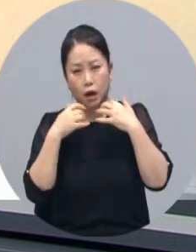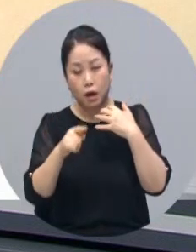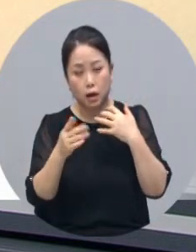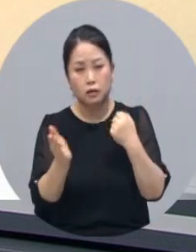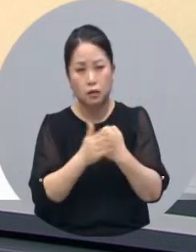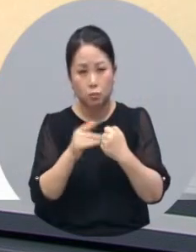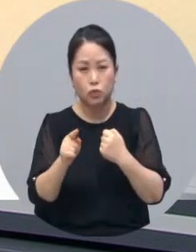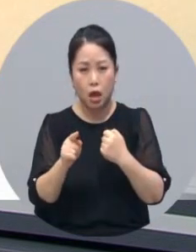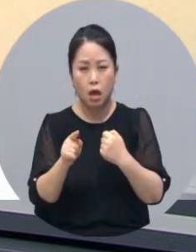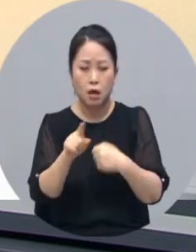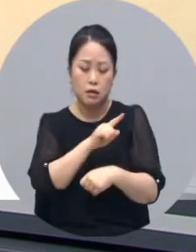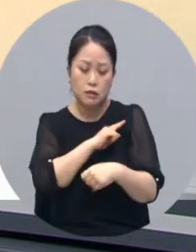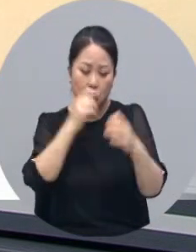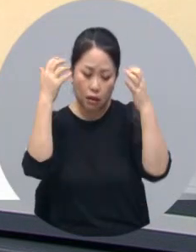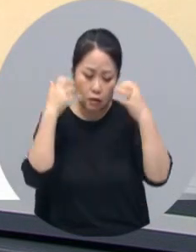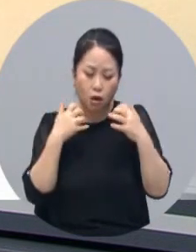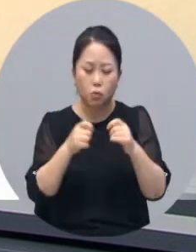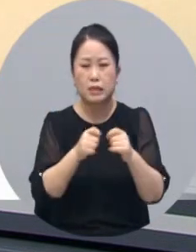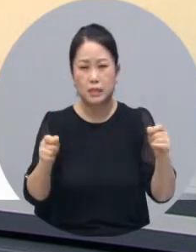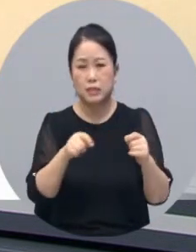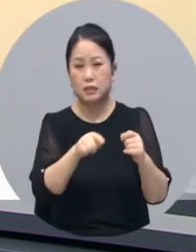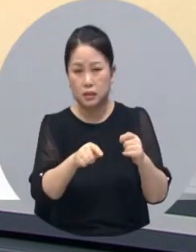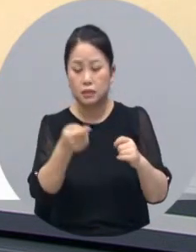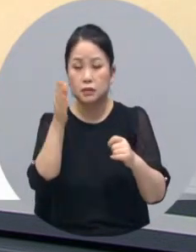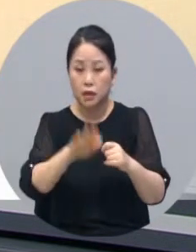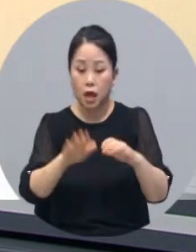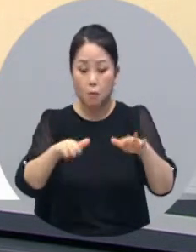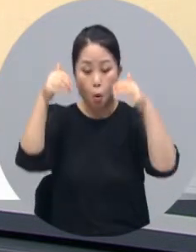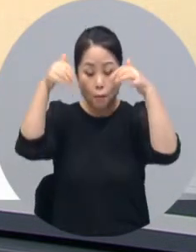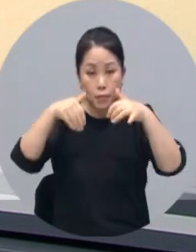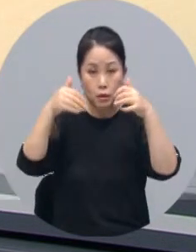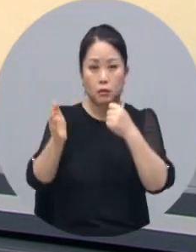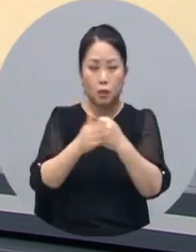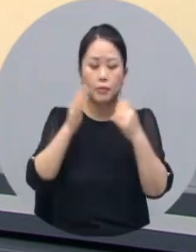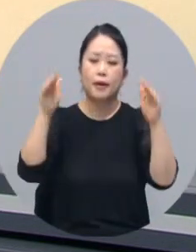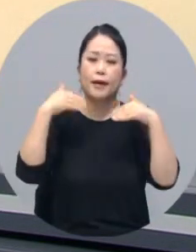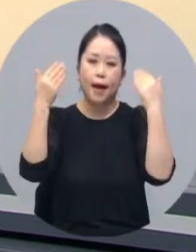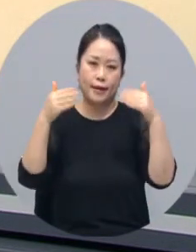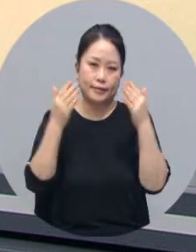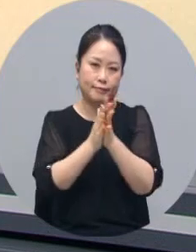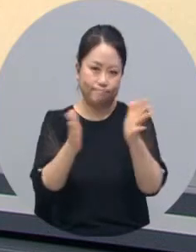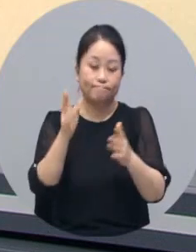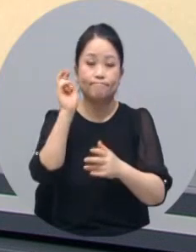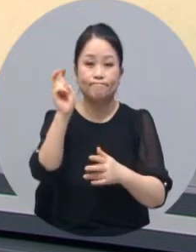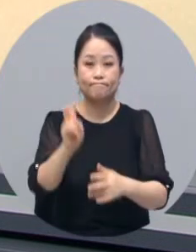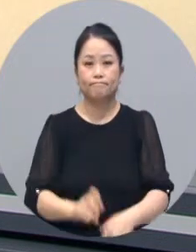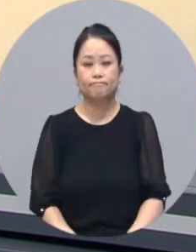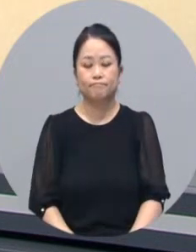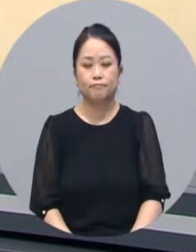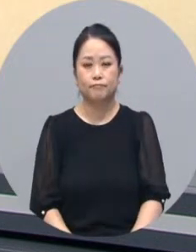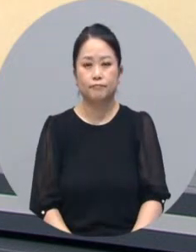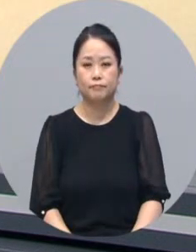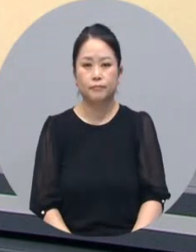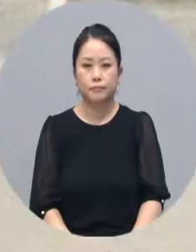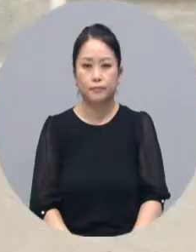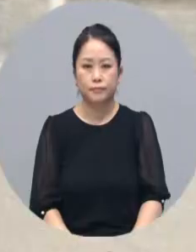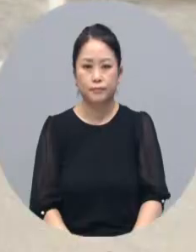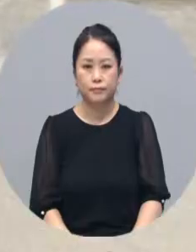참 더웠는데 이번 비로 가을 날씨를 찾을 전망입니다. 정민경 기상캐스터가 전하겠습니다.